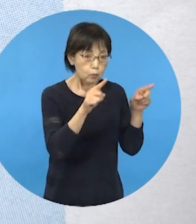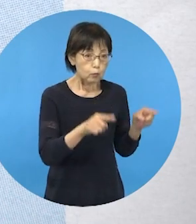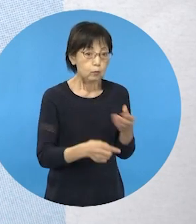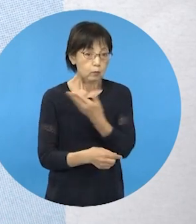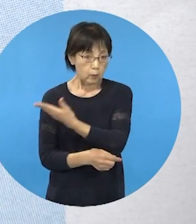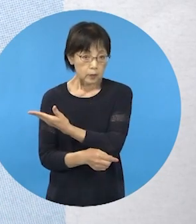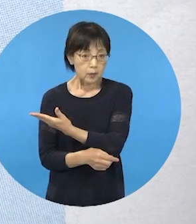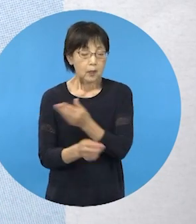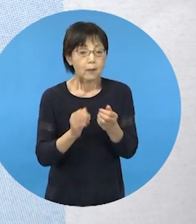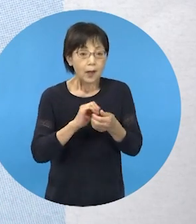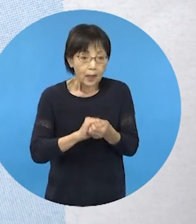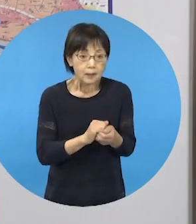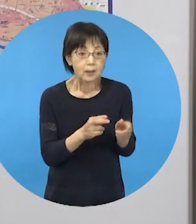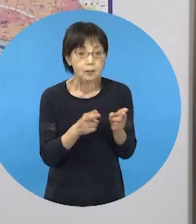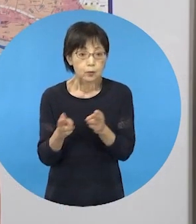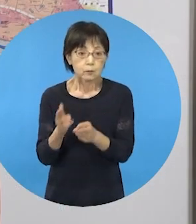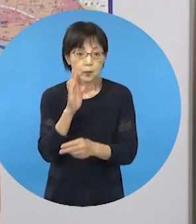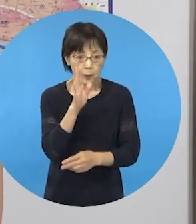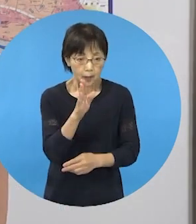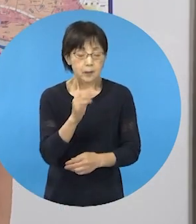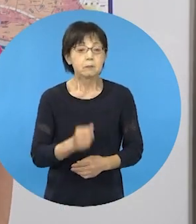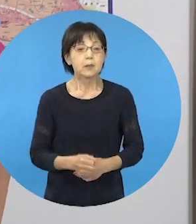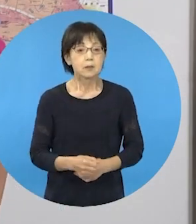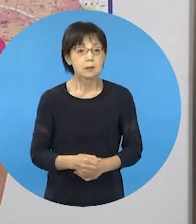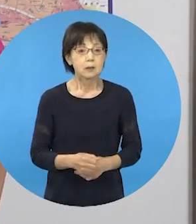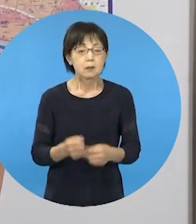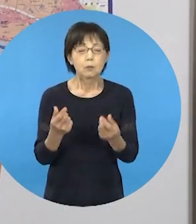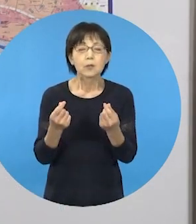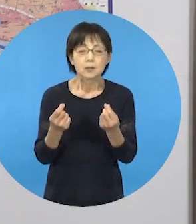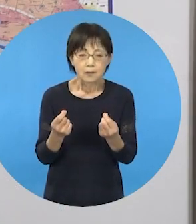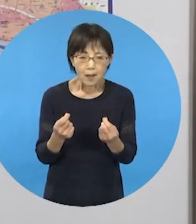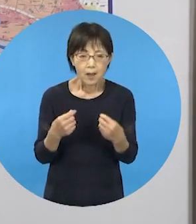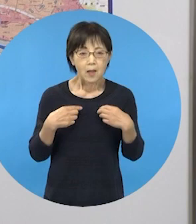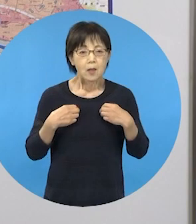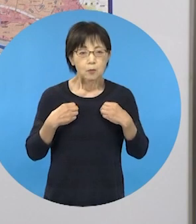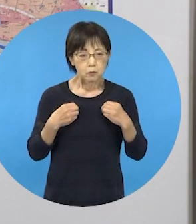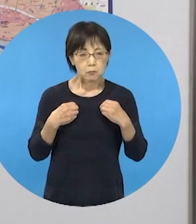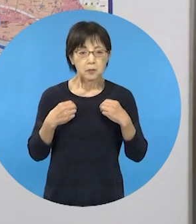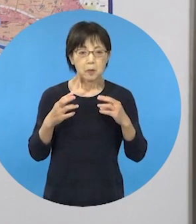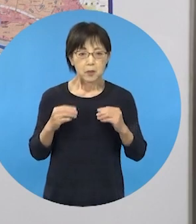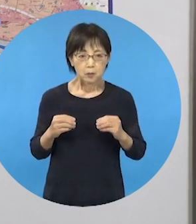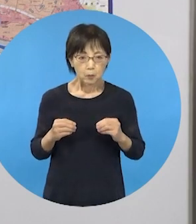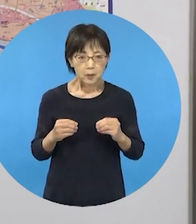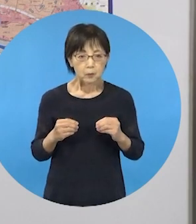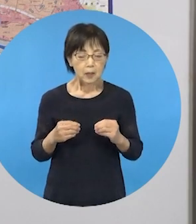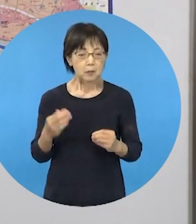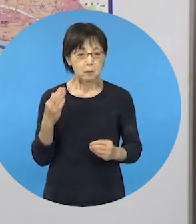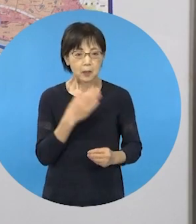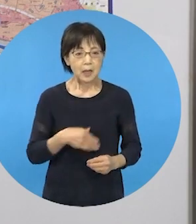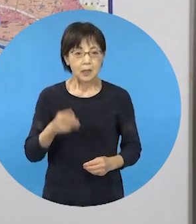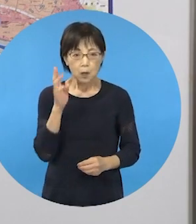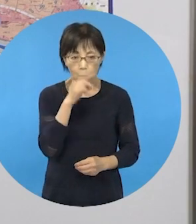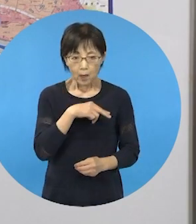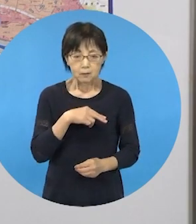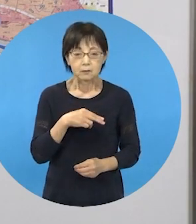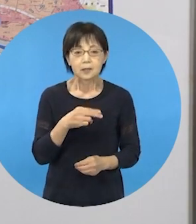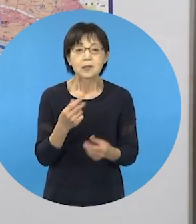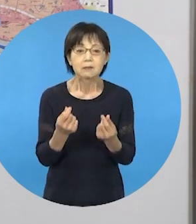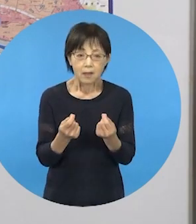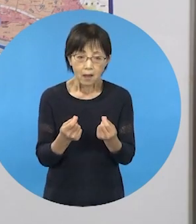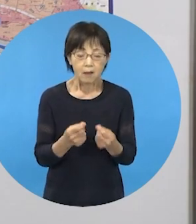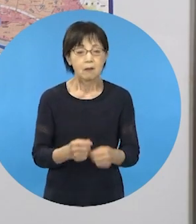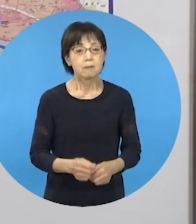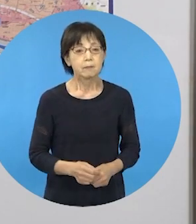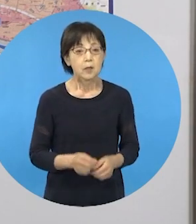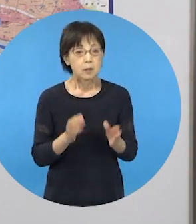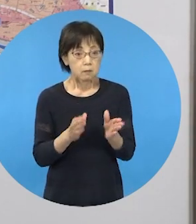用意してください。 そうですよね。もうこう濡れたままでは風邪ひいてしまいますよね。食料